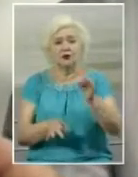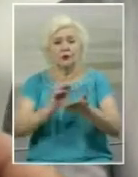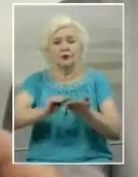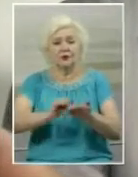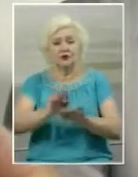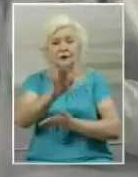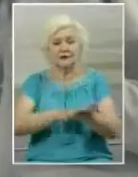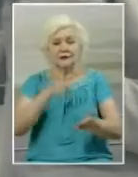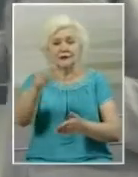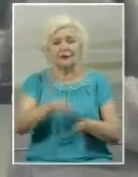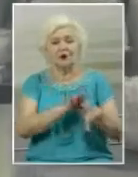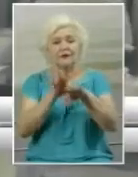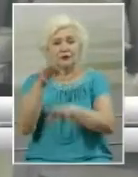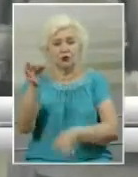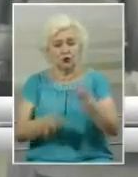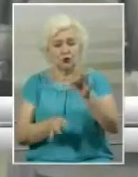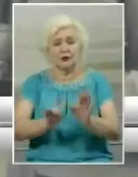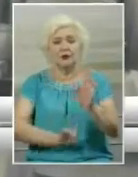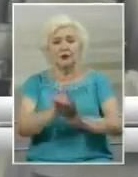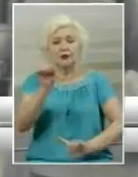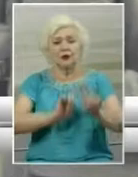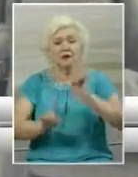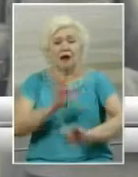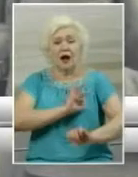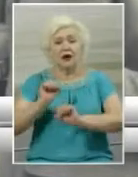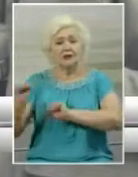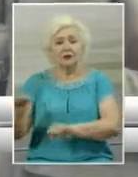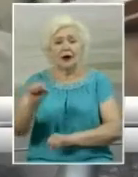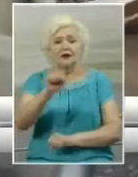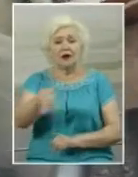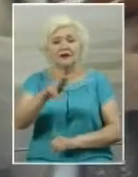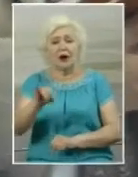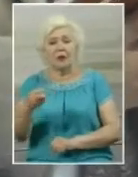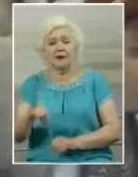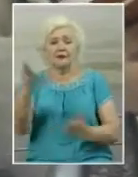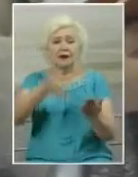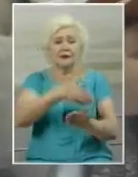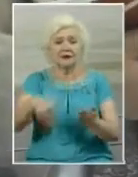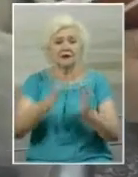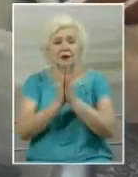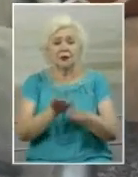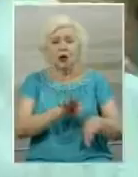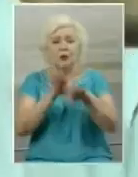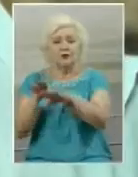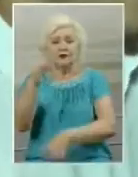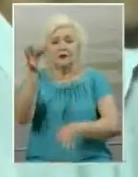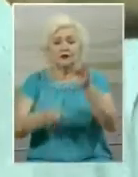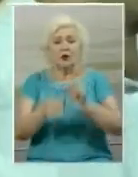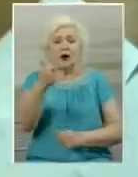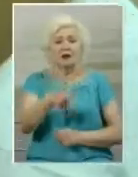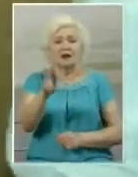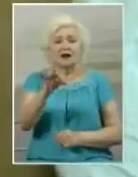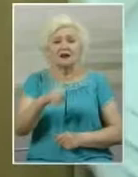відвід судді Радченко. На початку засідання адвокат Вишинського Андрій Домайський просить про скасування клопотання про відвід судді Галини